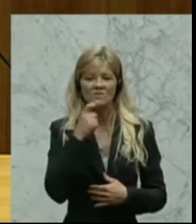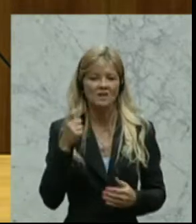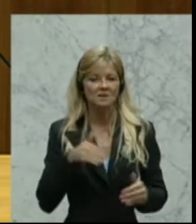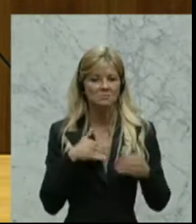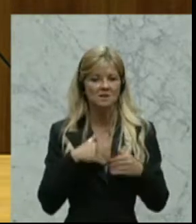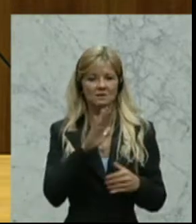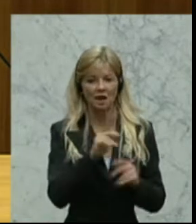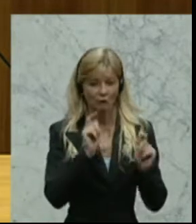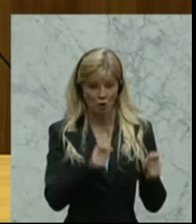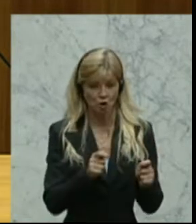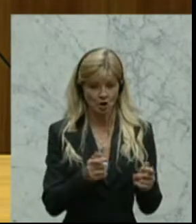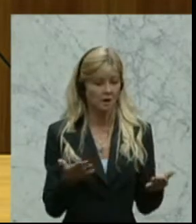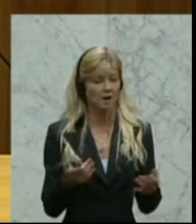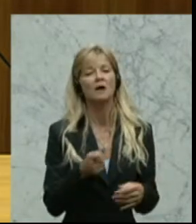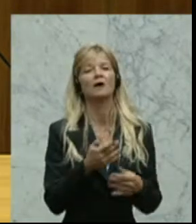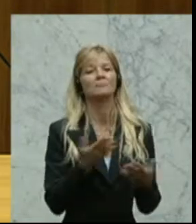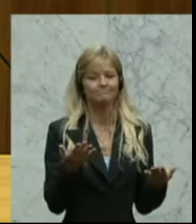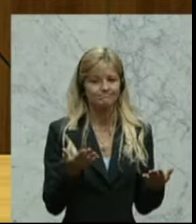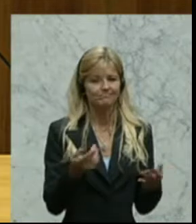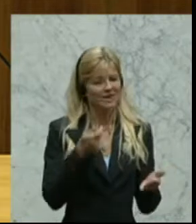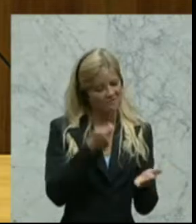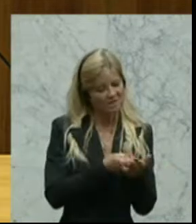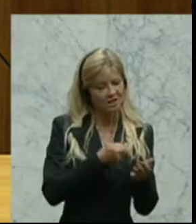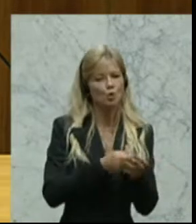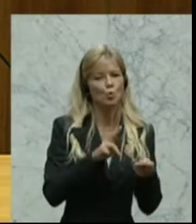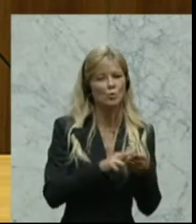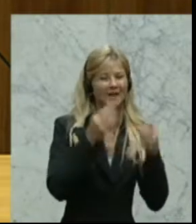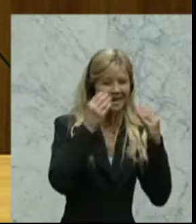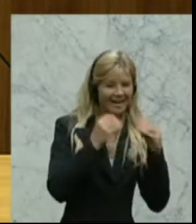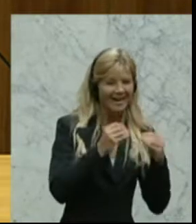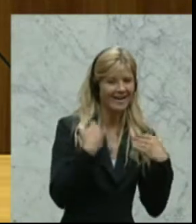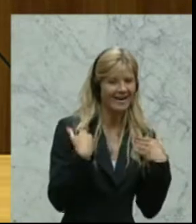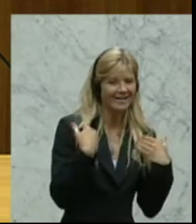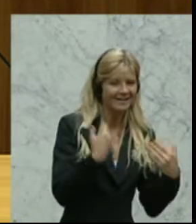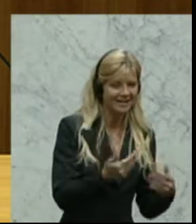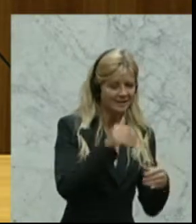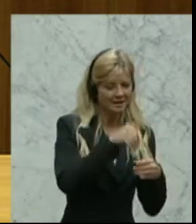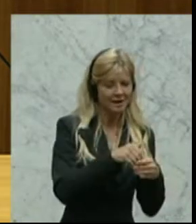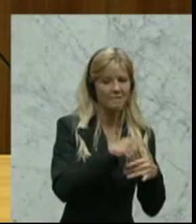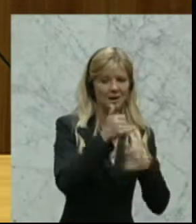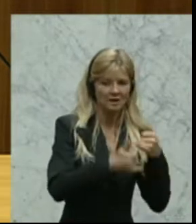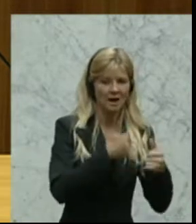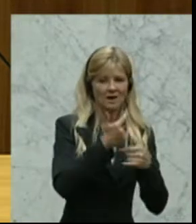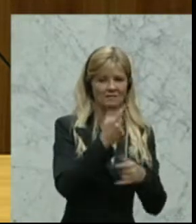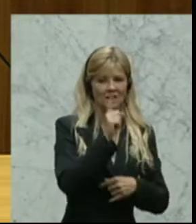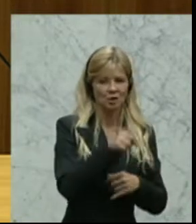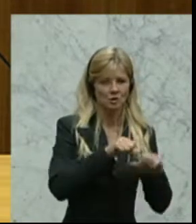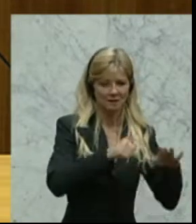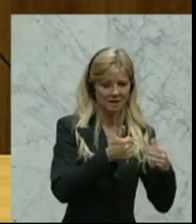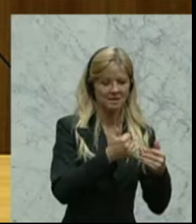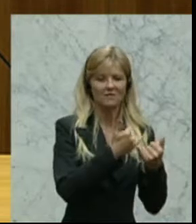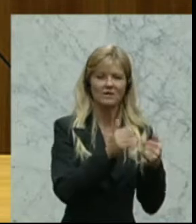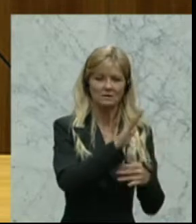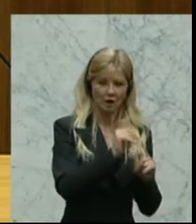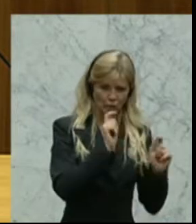und ehrliche Entlastung, wie er selber sagt, im Jahr 2016 durch die von ihm vorgeschlagenen Reformen, dann ist das